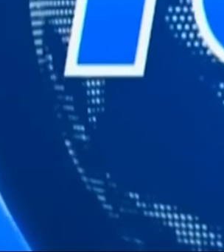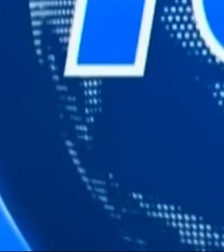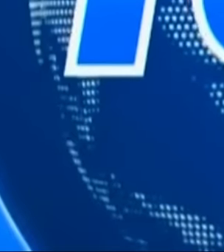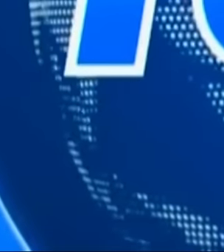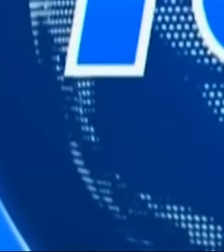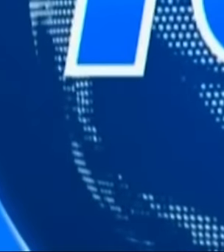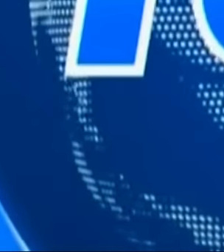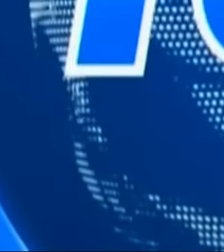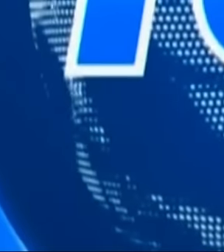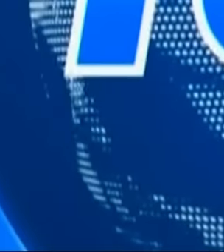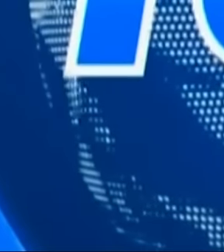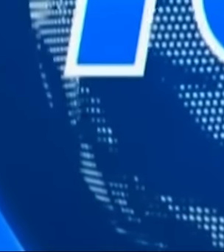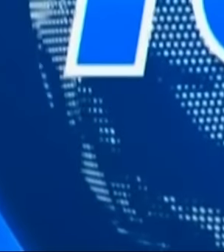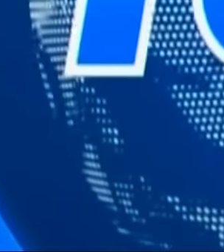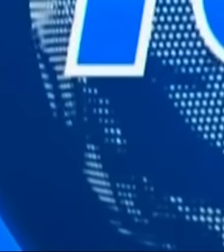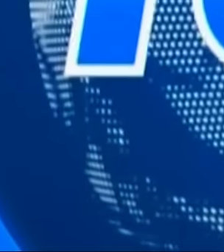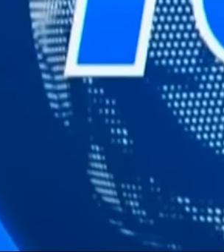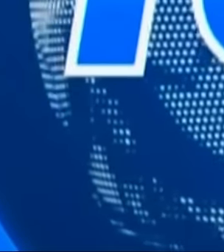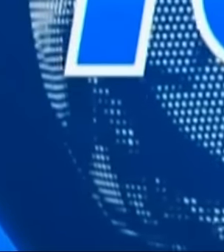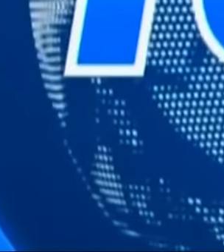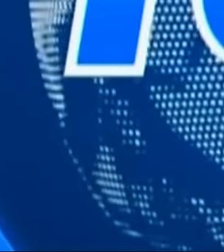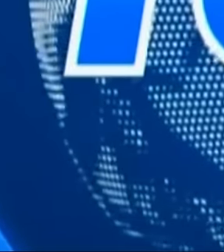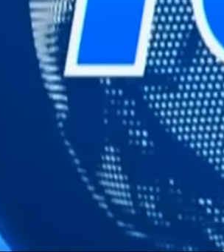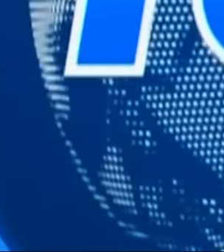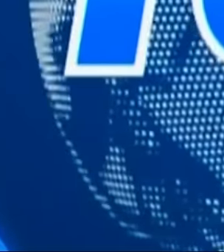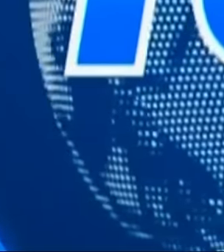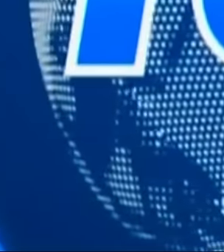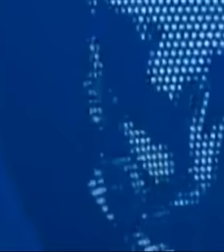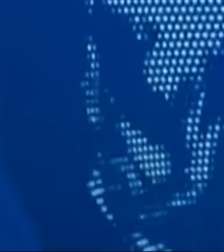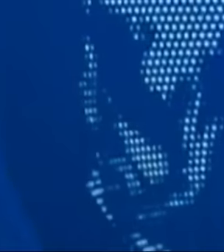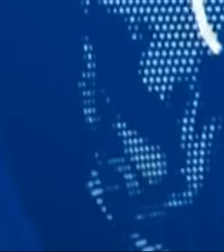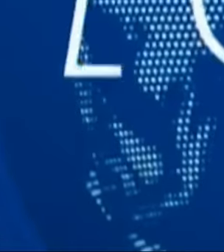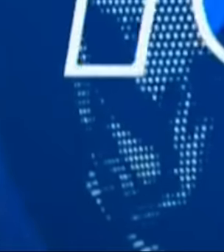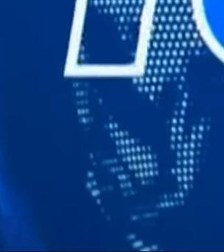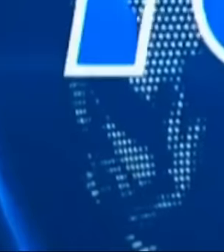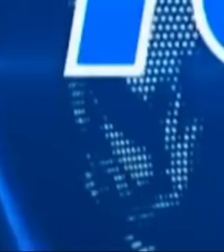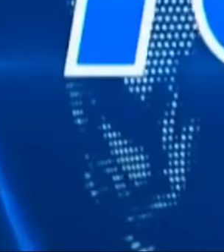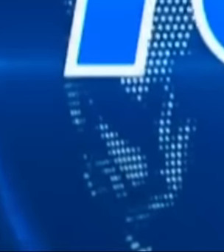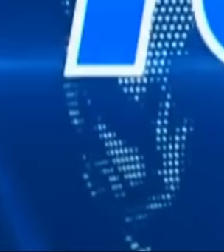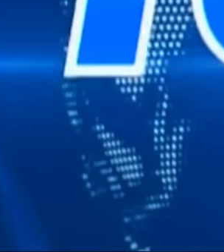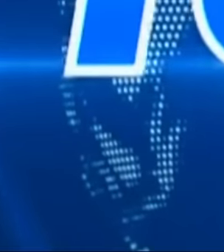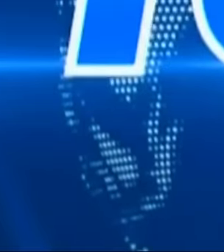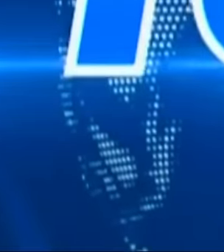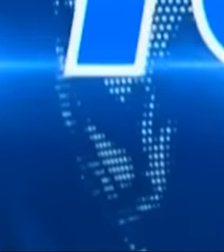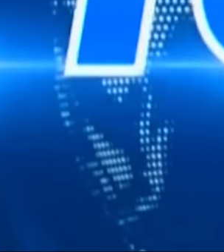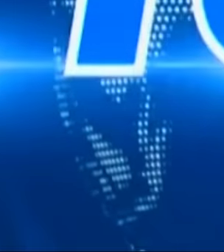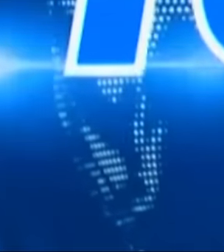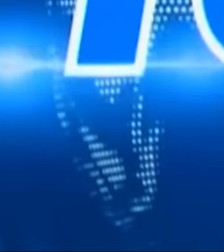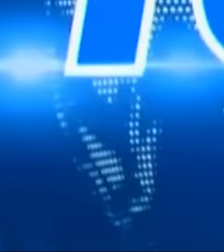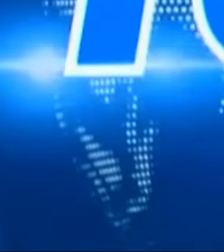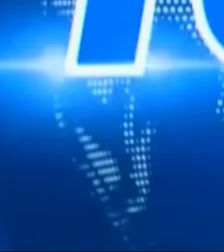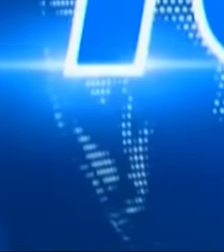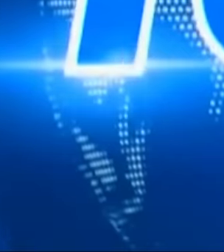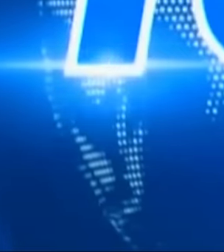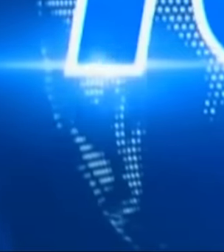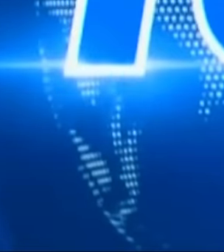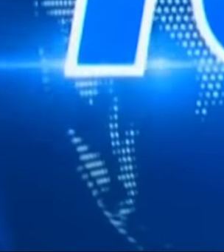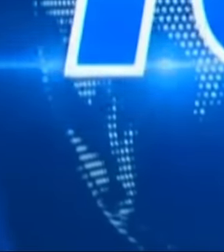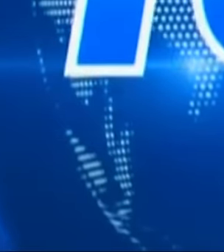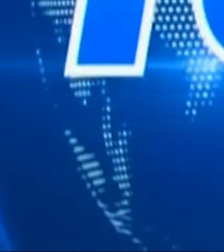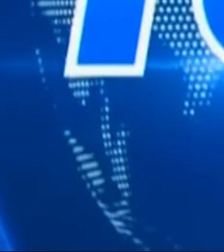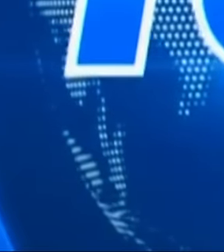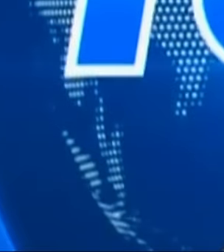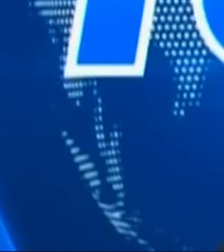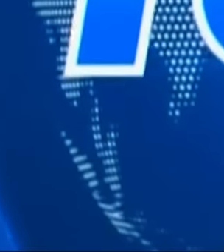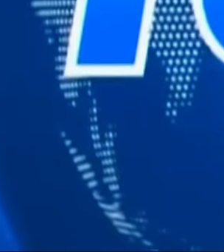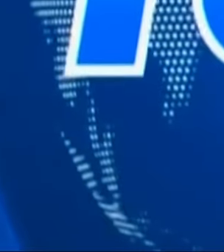protection civile l'a dit au président de la République, Félix-Antoine Tshisekedi Tshilombo, les contenus du ballet diplomatique à la